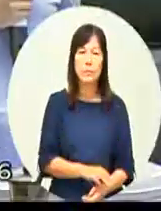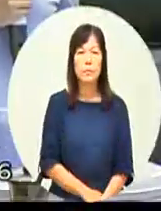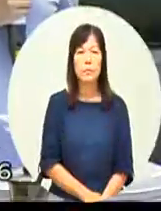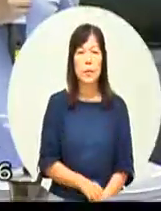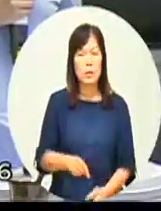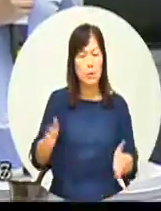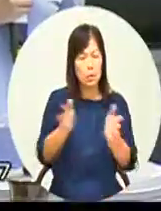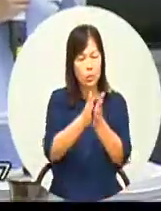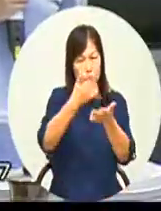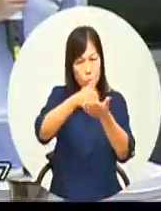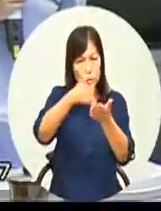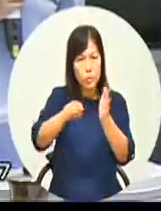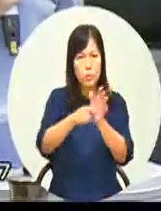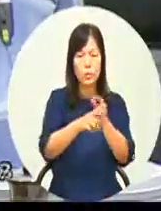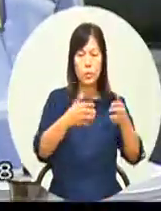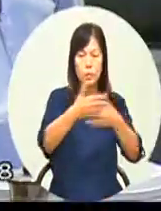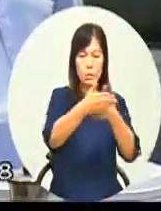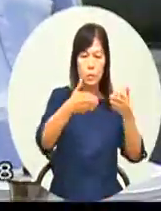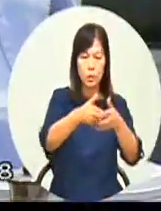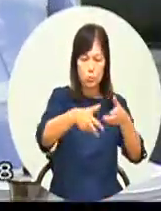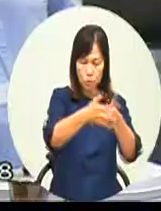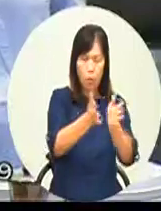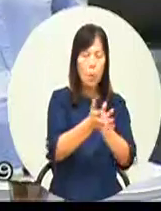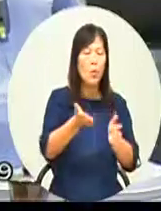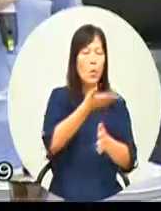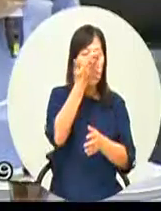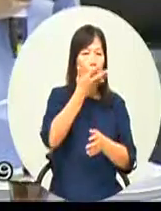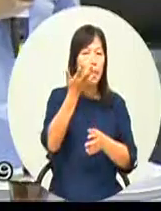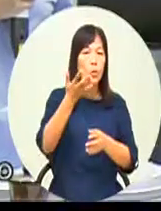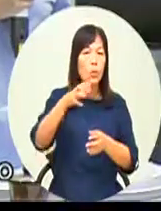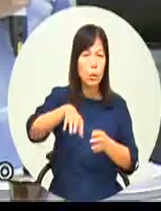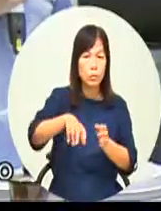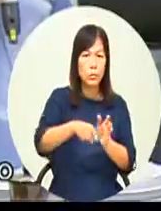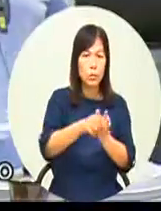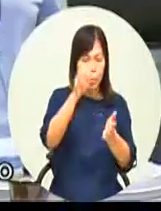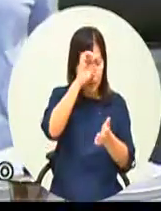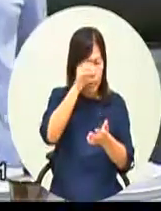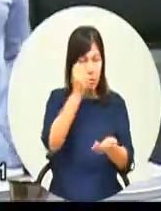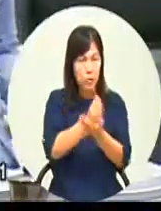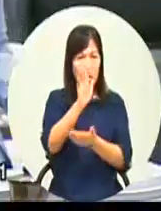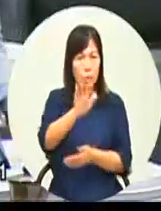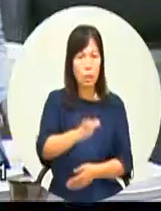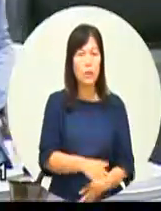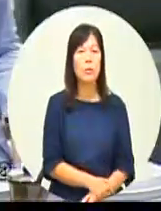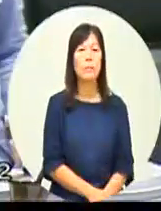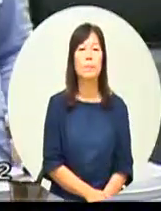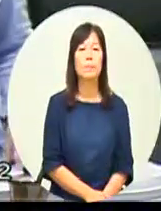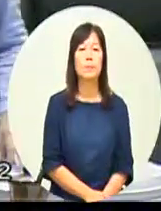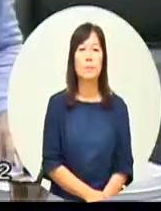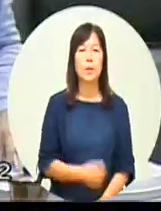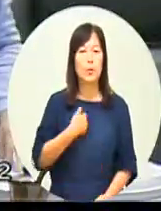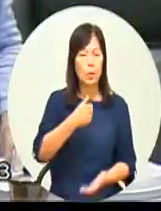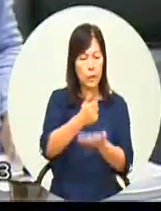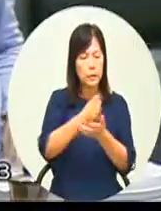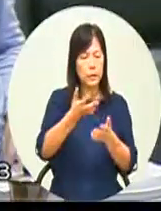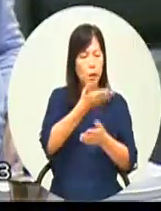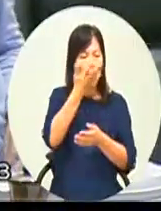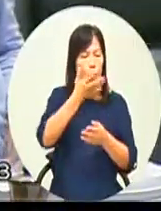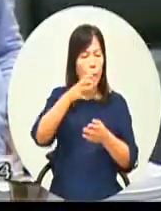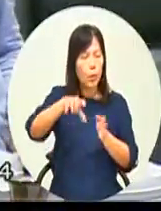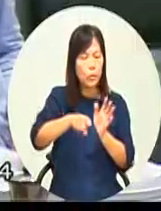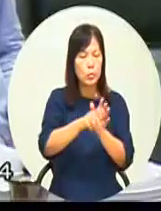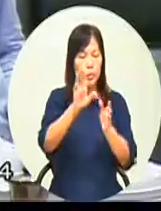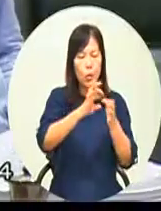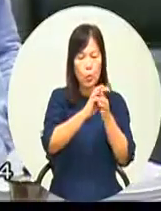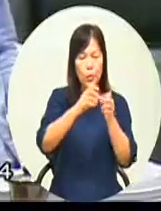些统计资料都是从交通部观光局去找到的，所以呢我也请我们观光局的一些相关研考的